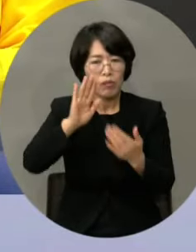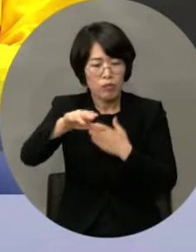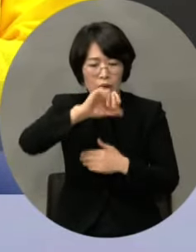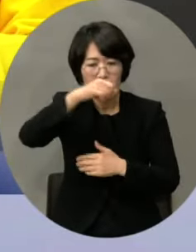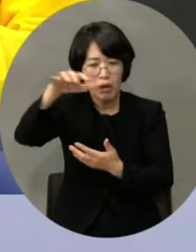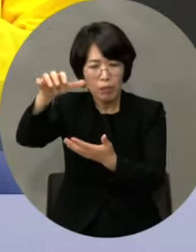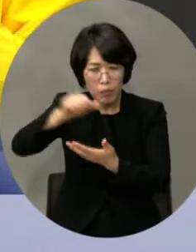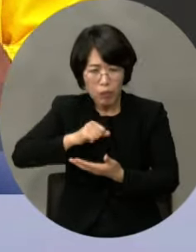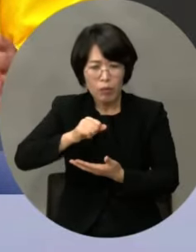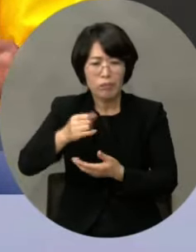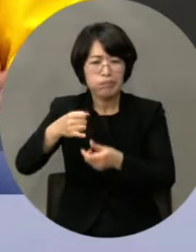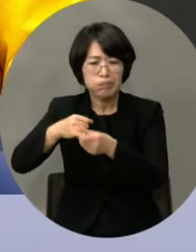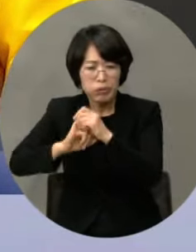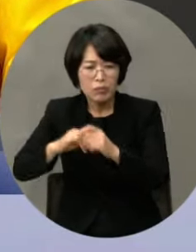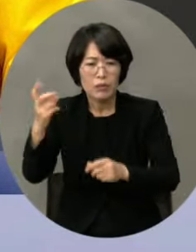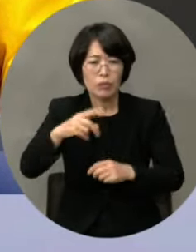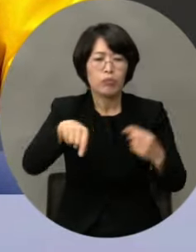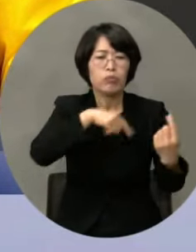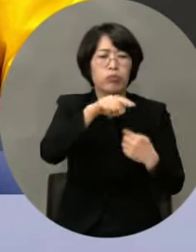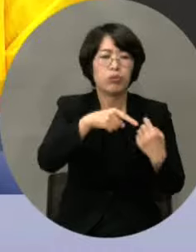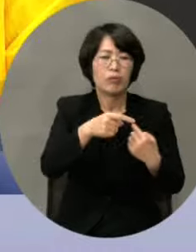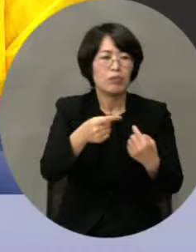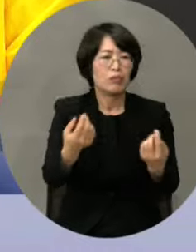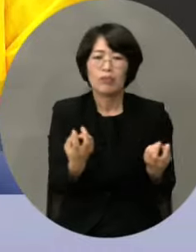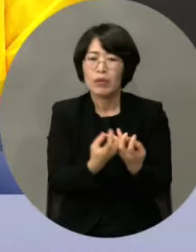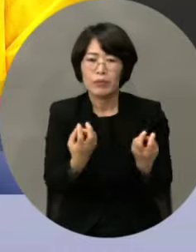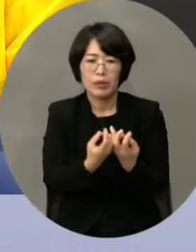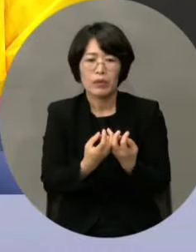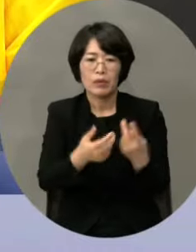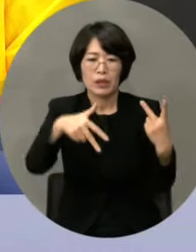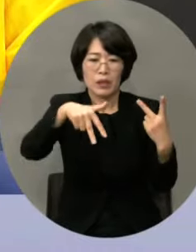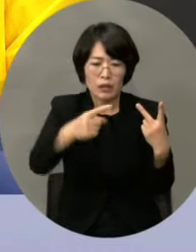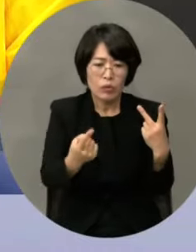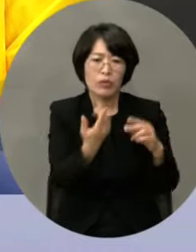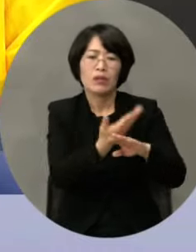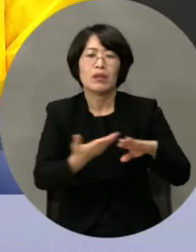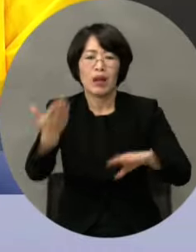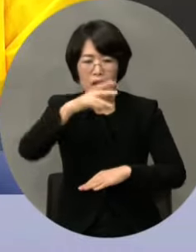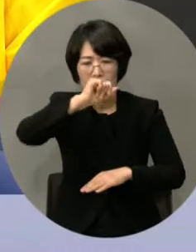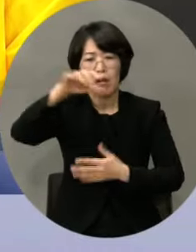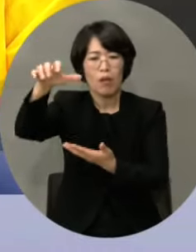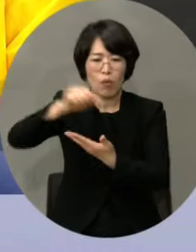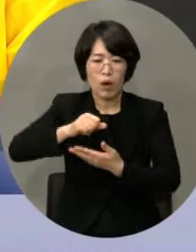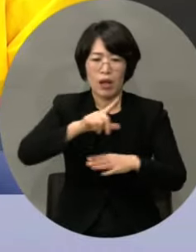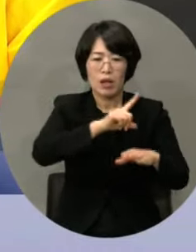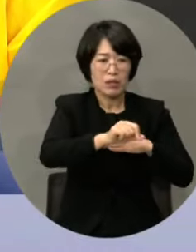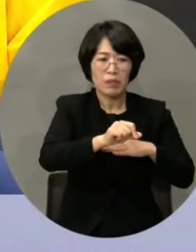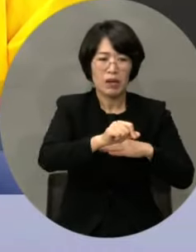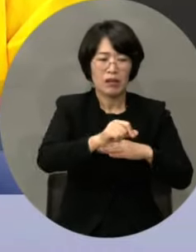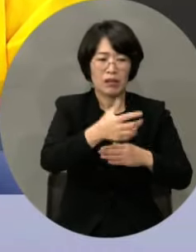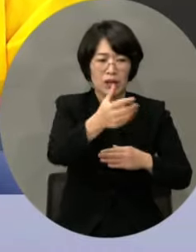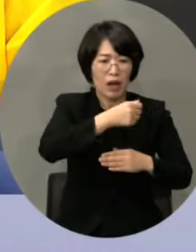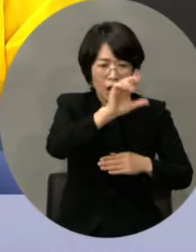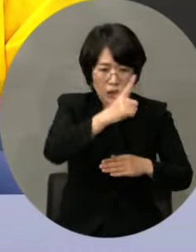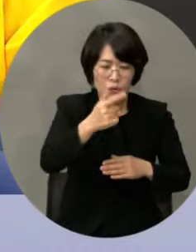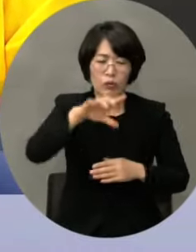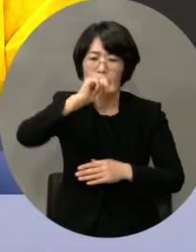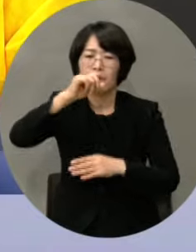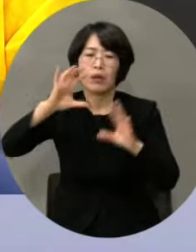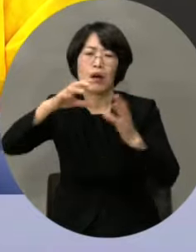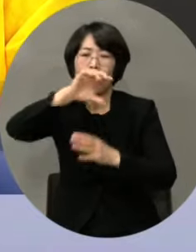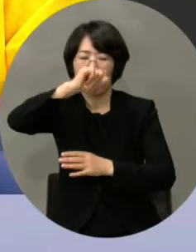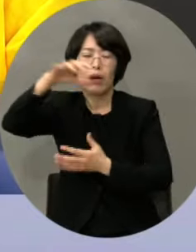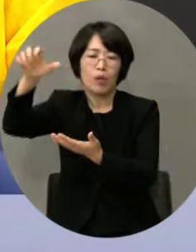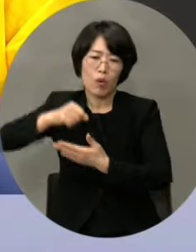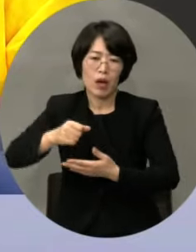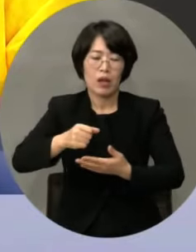확보 문제뿐만 아니라 운영비를 어떻게 확보하실 것인지. 2조 원 이상의 예산이 확보됩니다. 지방비가 아니라 국비를 확보해서라도 시민들의